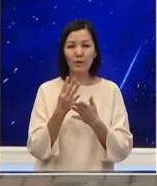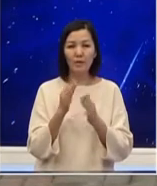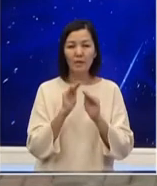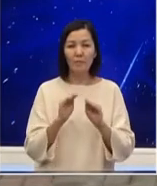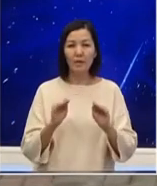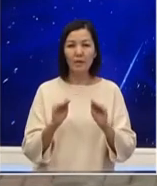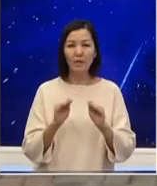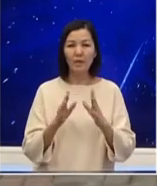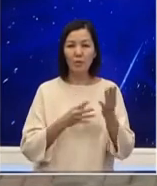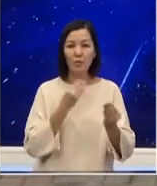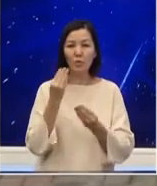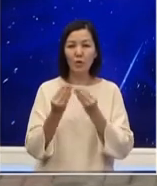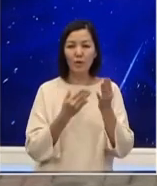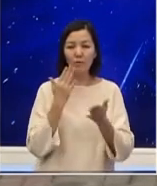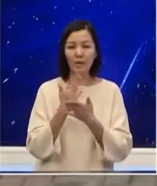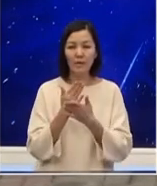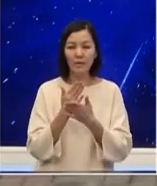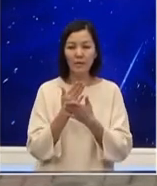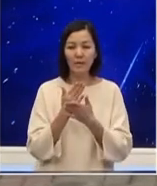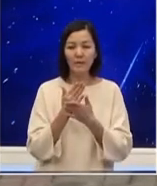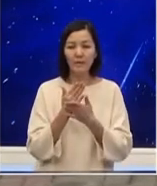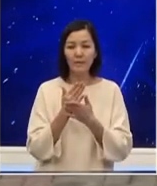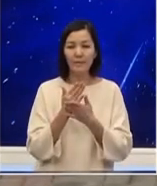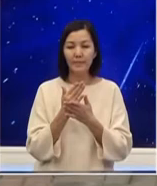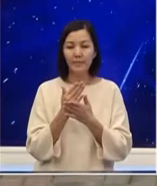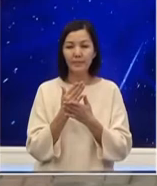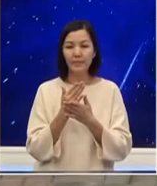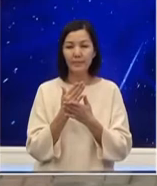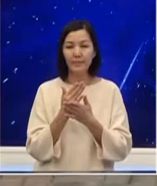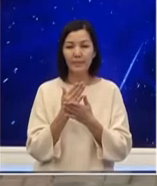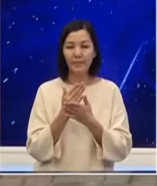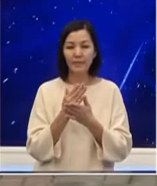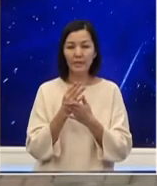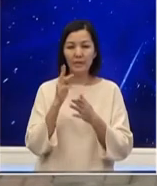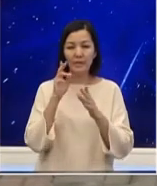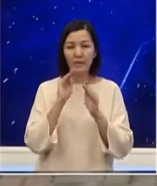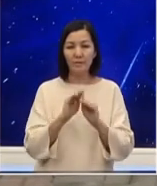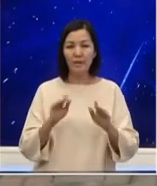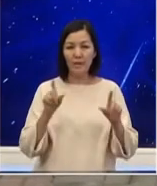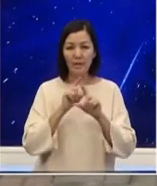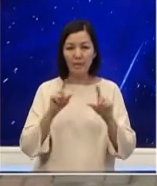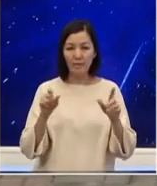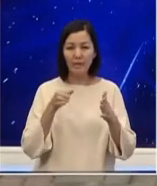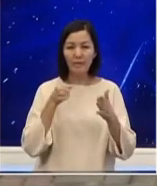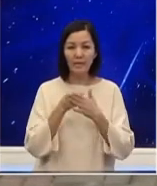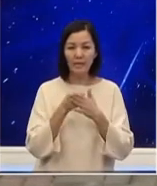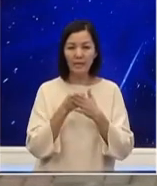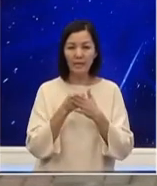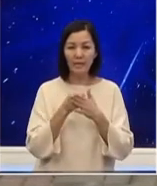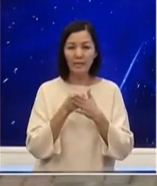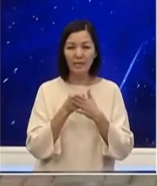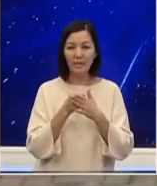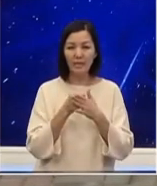балалар алаңы қарастырылған. Оның ішінде жаңағы мектепке дейінгі балаларға, мектеп кезіндегі